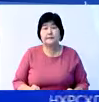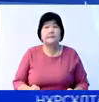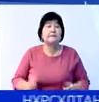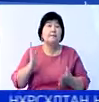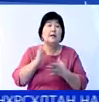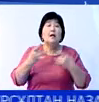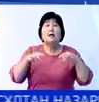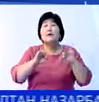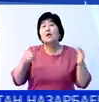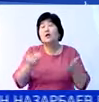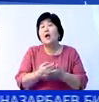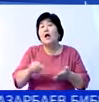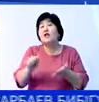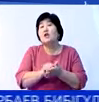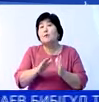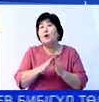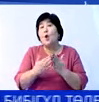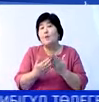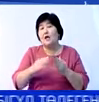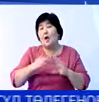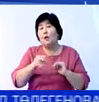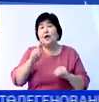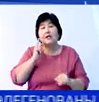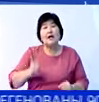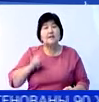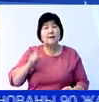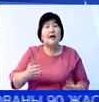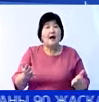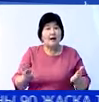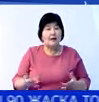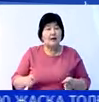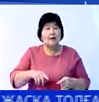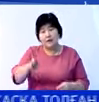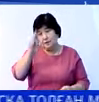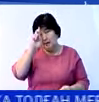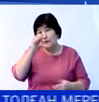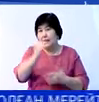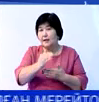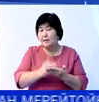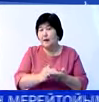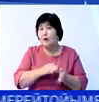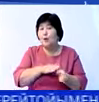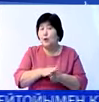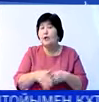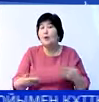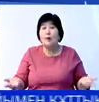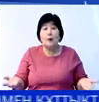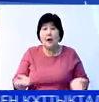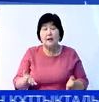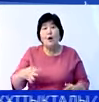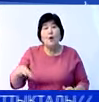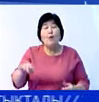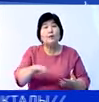Тікелей эфирде жаңалықтар. Дипломмен ауылға, жас мамандарды ынталандыруға бағытталған мемлекеттік бағдарламаның орындалуы қалай?